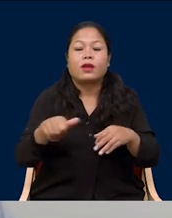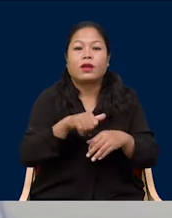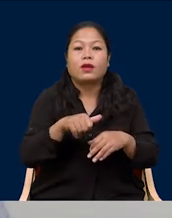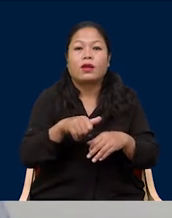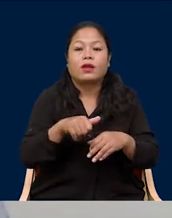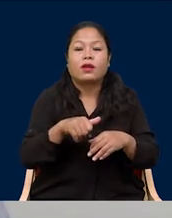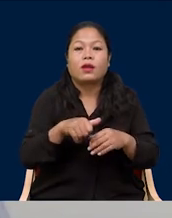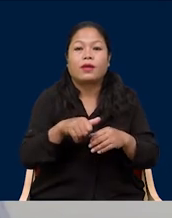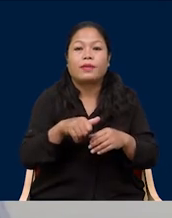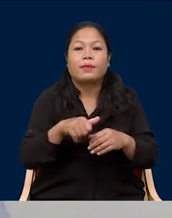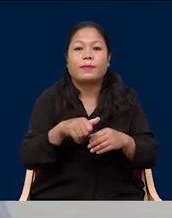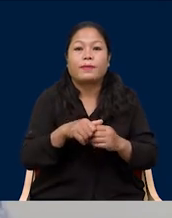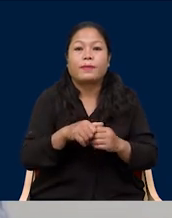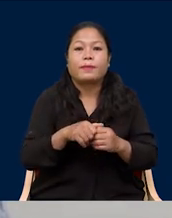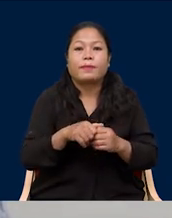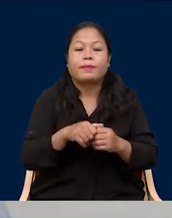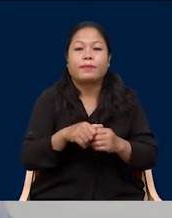विभिन्न प्रकारका चाहिँ त्यो भनौँ न